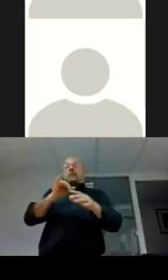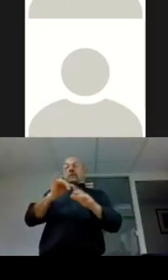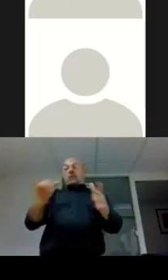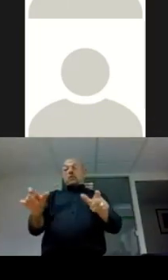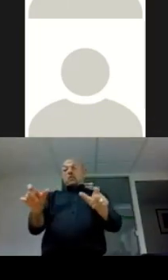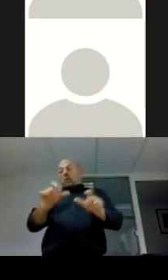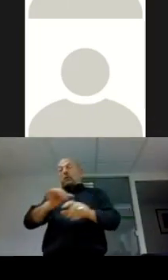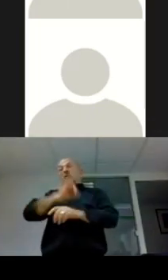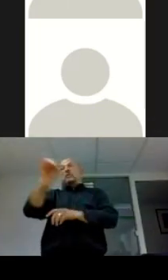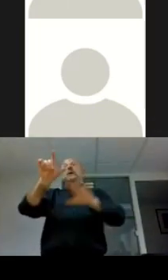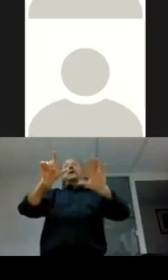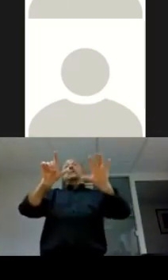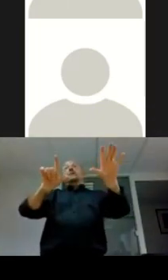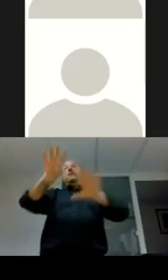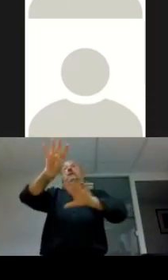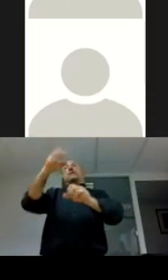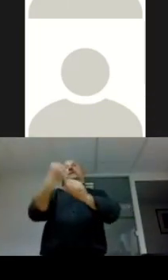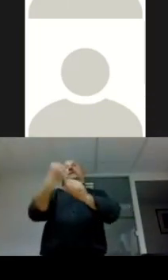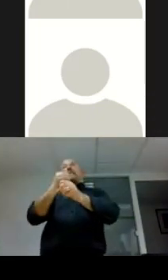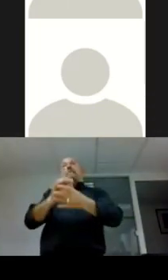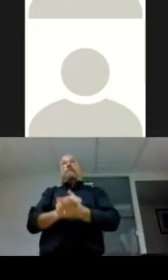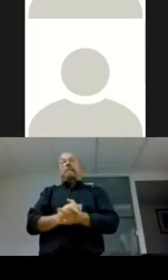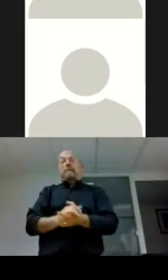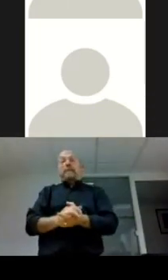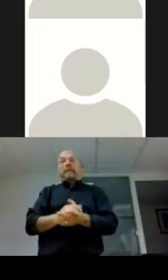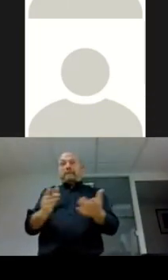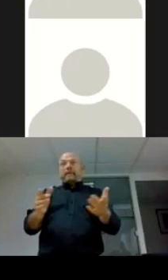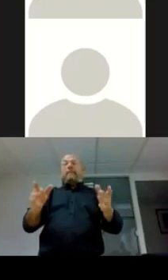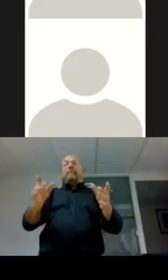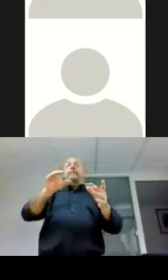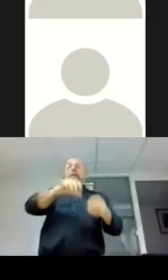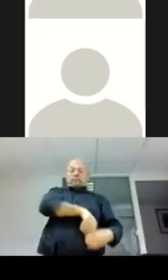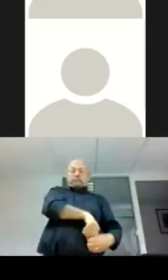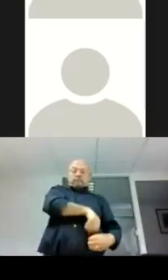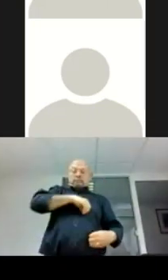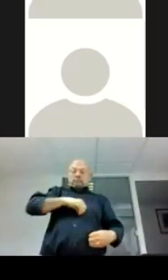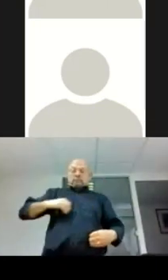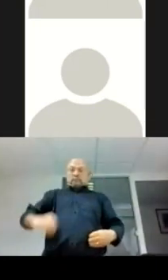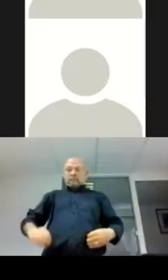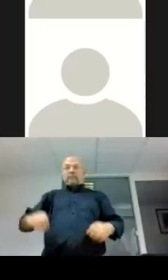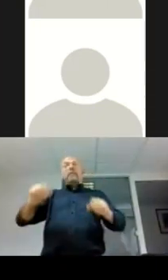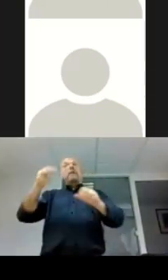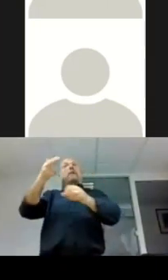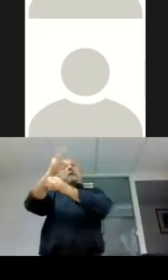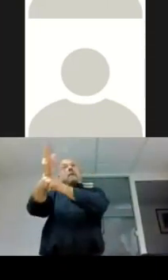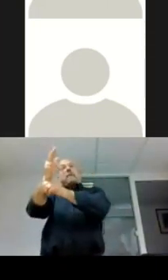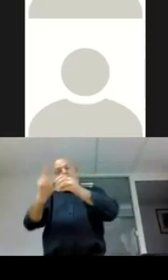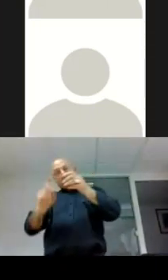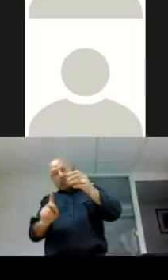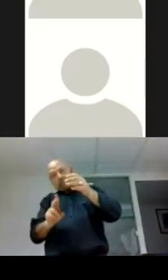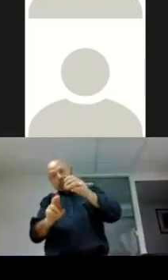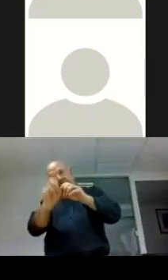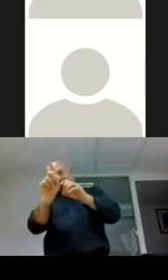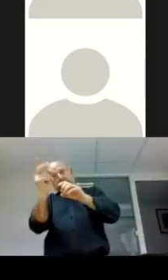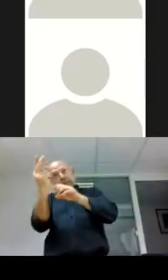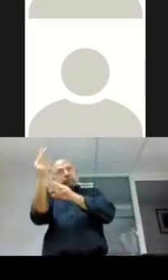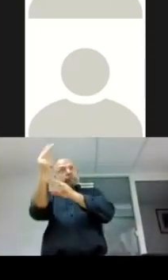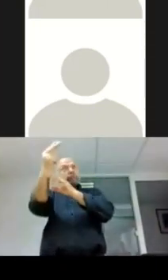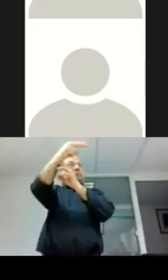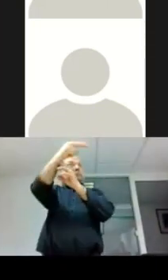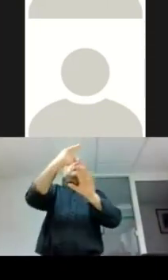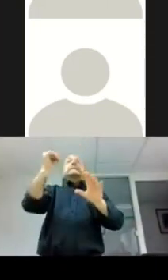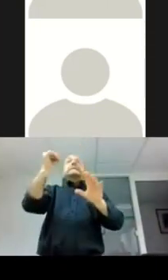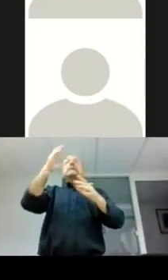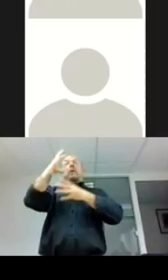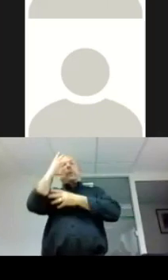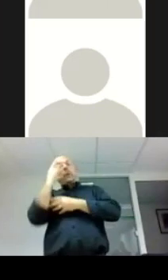Le test s'arrête en France à 74 ans, donc ça je ne vais pas y répondre. Pour ce qui est de la coloscopie, c'est tant qu'une anesthésie